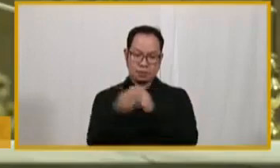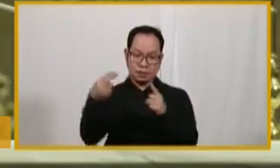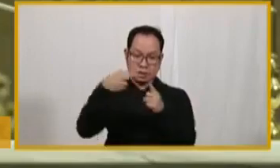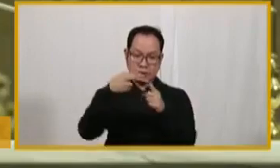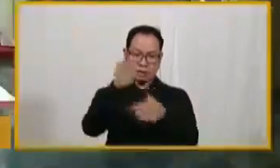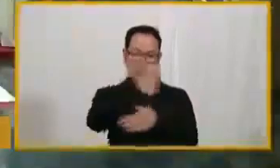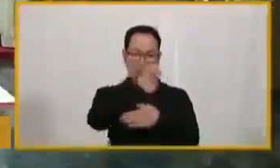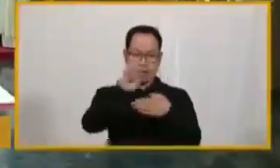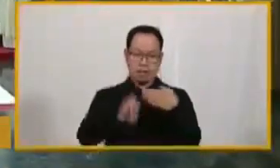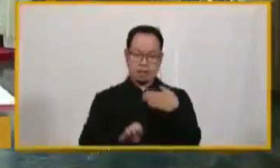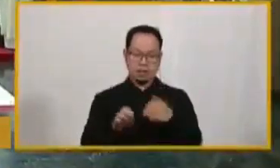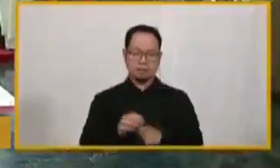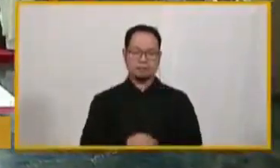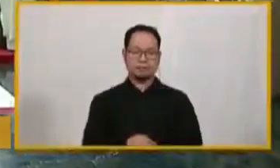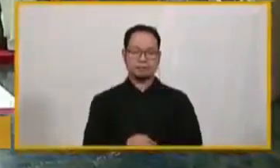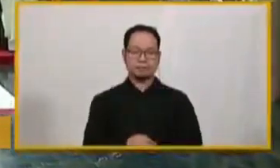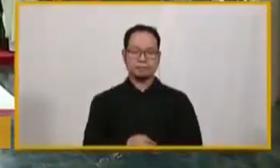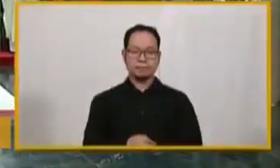end.